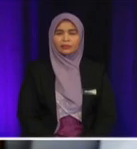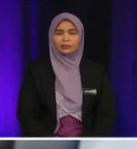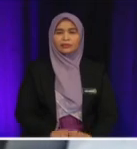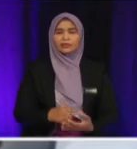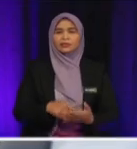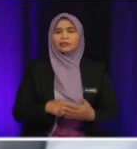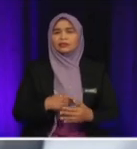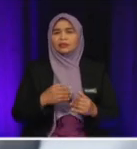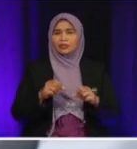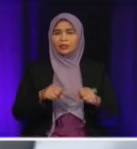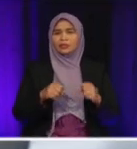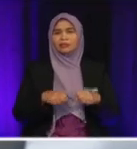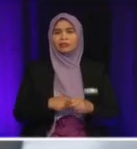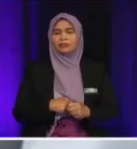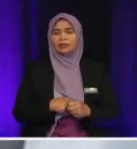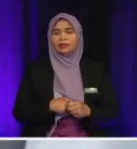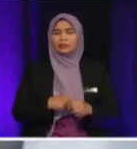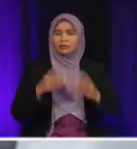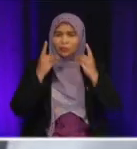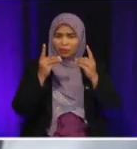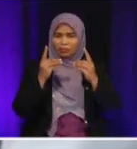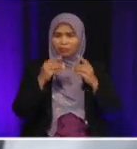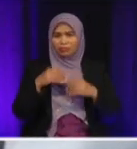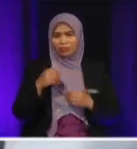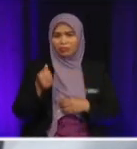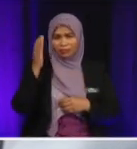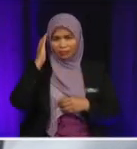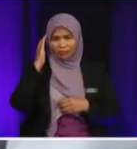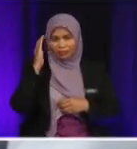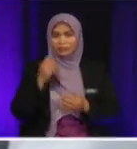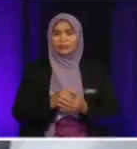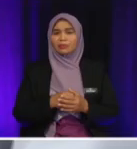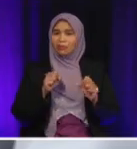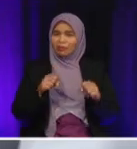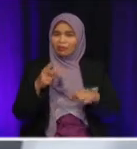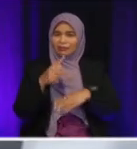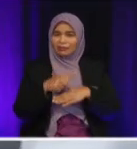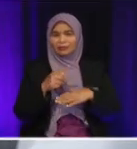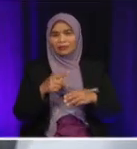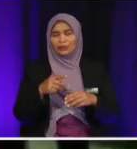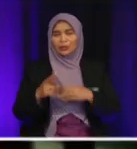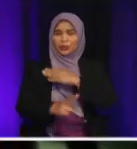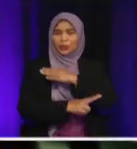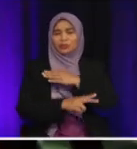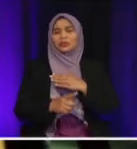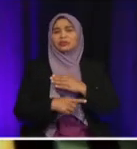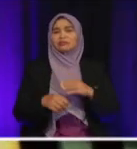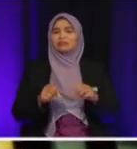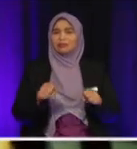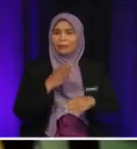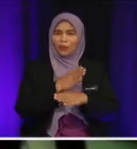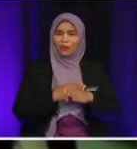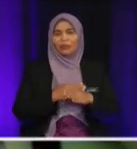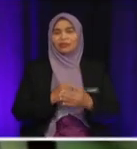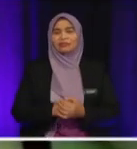Janganlah kacau berdosa kau tahu tak? Boleh kena hukum hudud ni. Siap boleh potong tangan lagi. Yalah, dah buat dosa